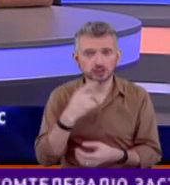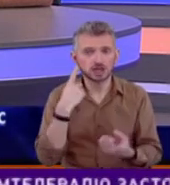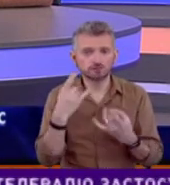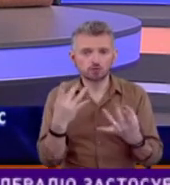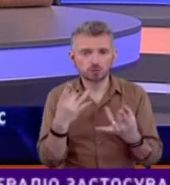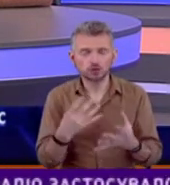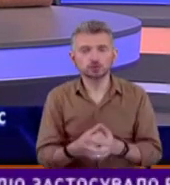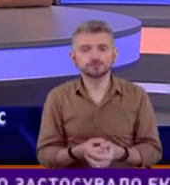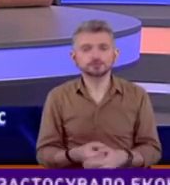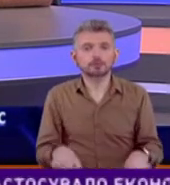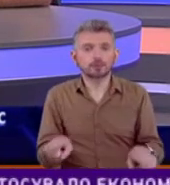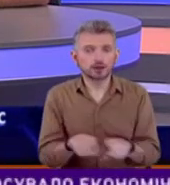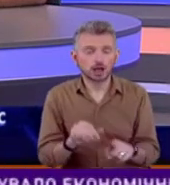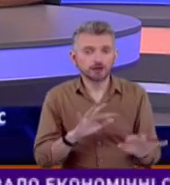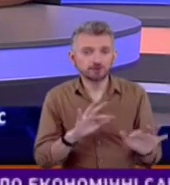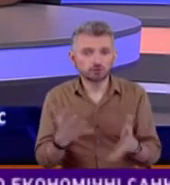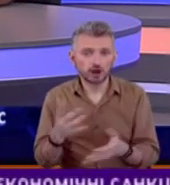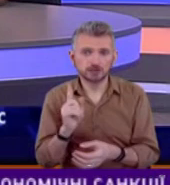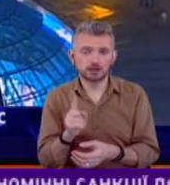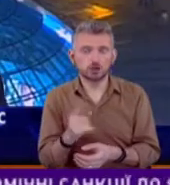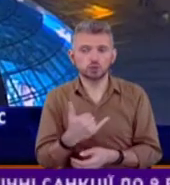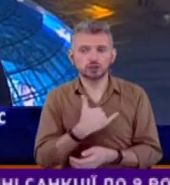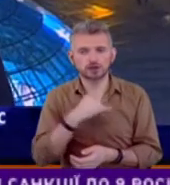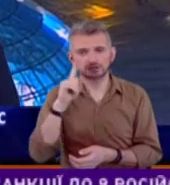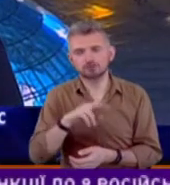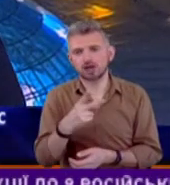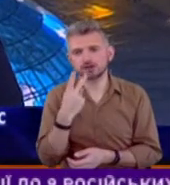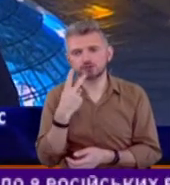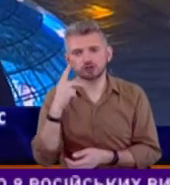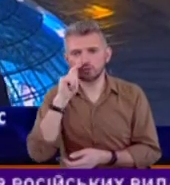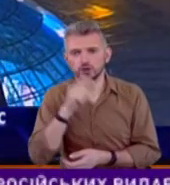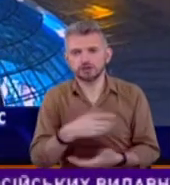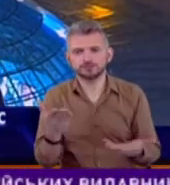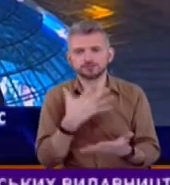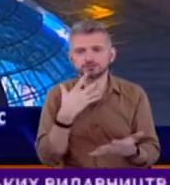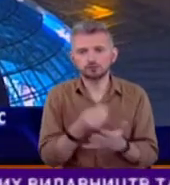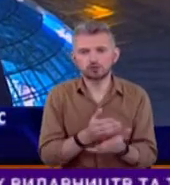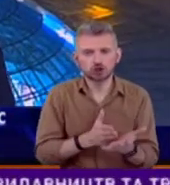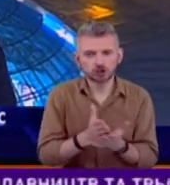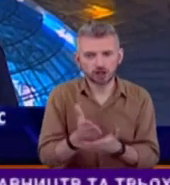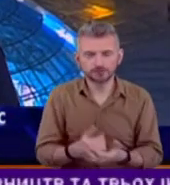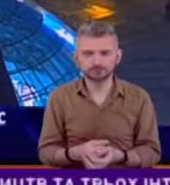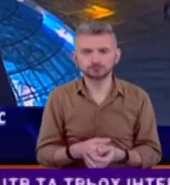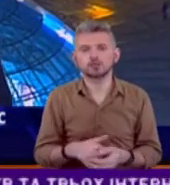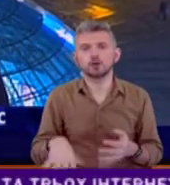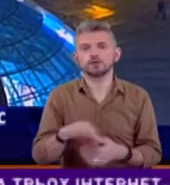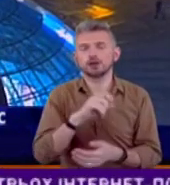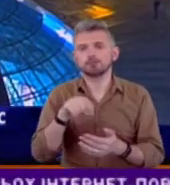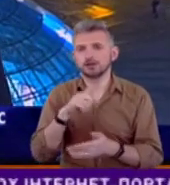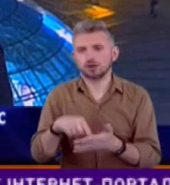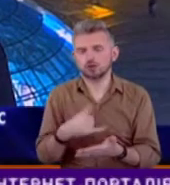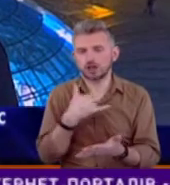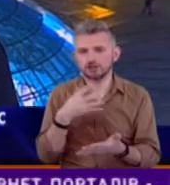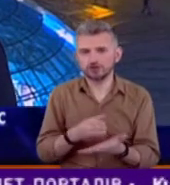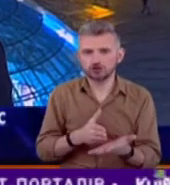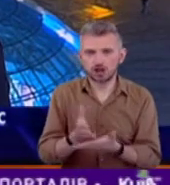інформацію. Власне, так воно і відбувається. Але в нас, знаєте, як завжди в Україні якийсь свій шлях. От у всіх питаннях у нас свій шлях,